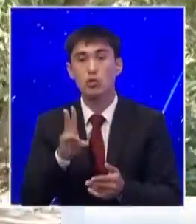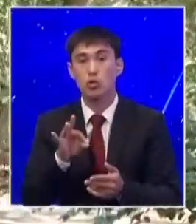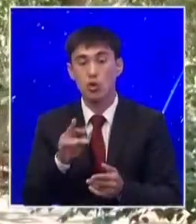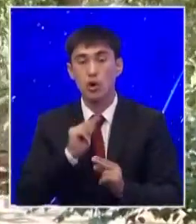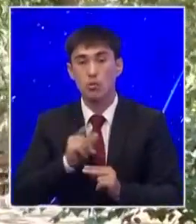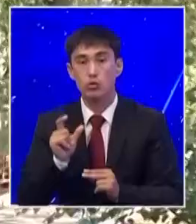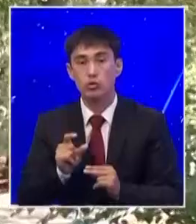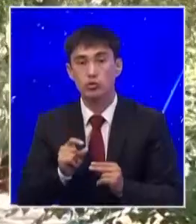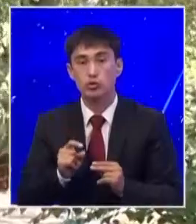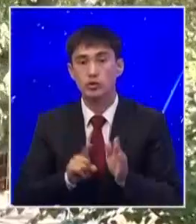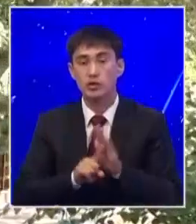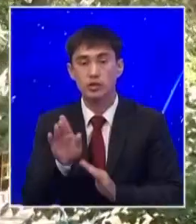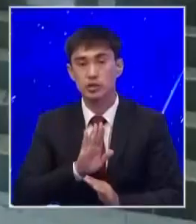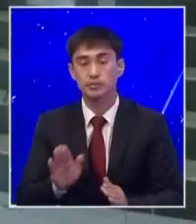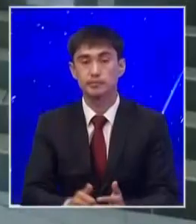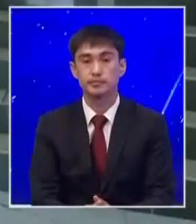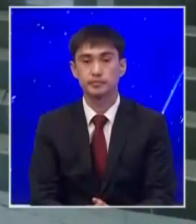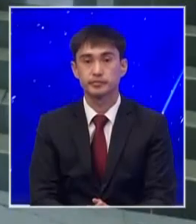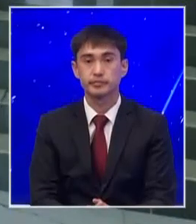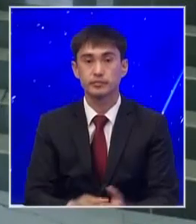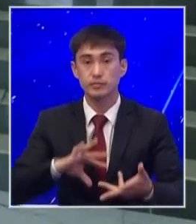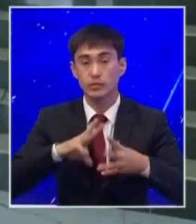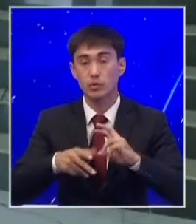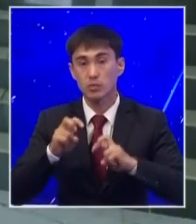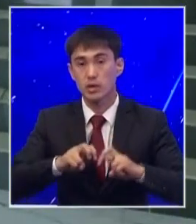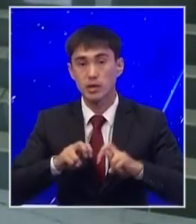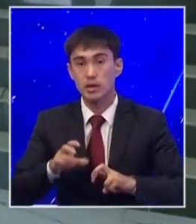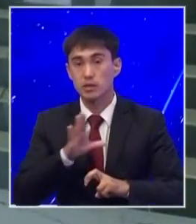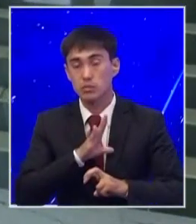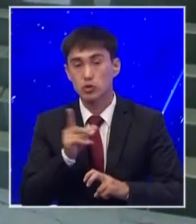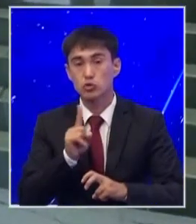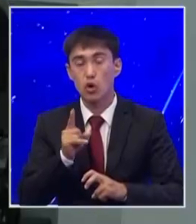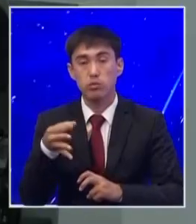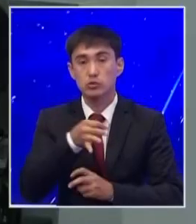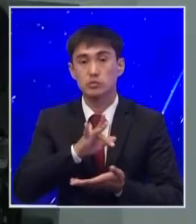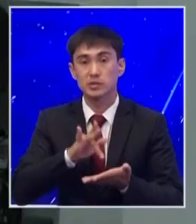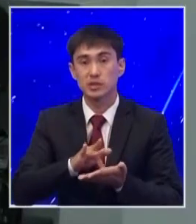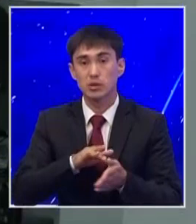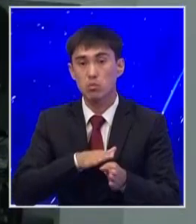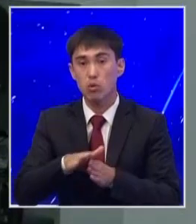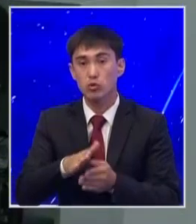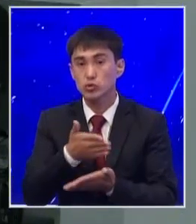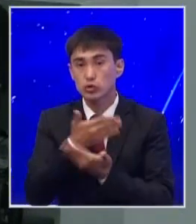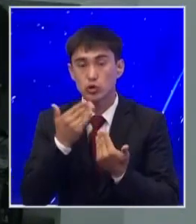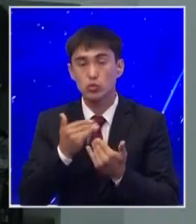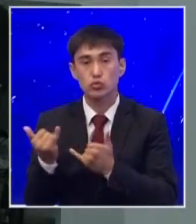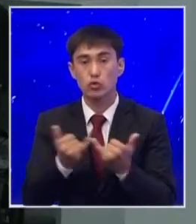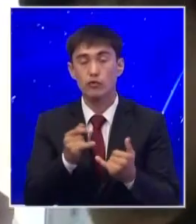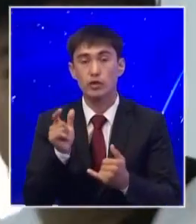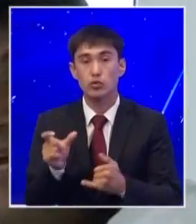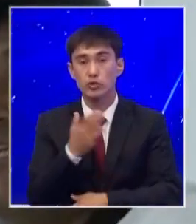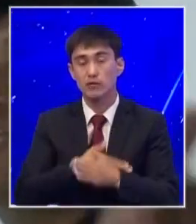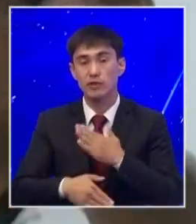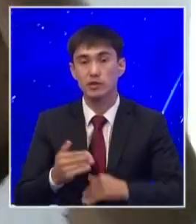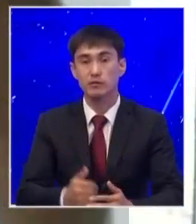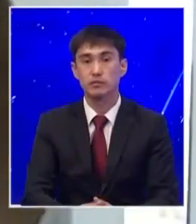работу еще не приняли. По итогам рейда стало очевидно, что в областном центре не полностью созданы условия для людей с